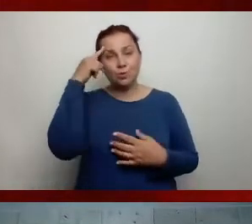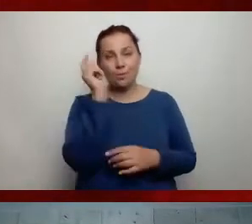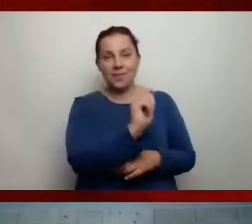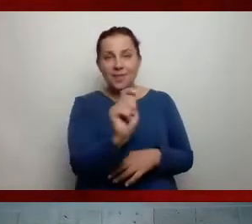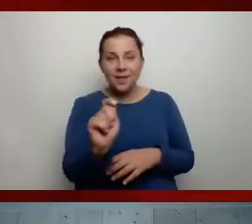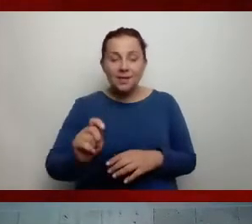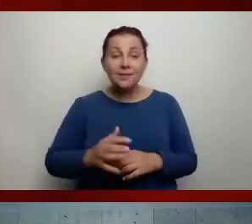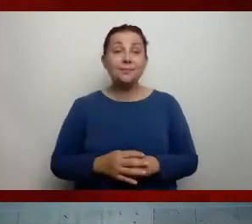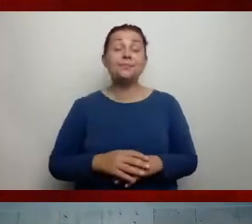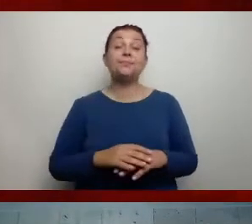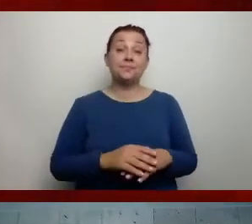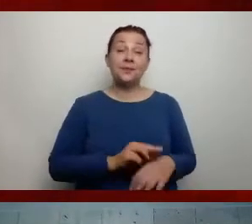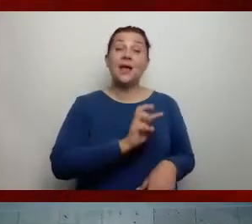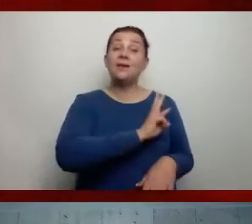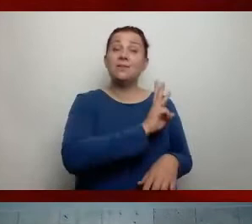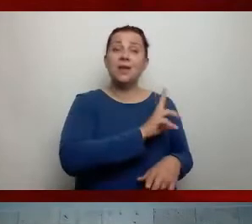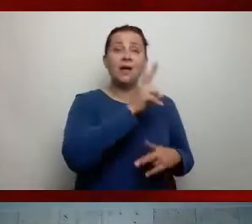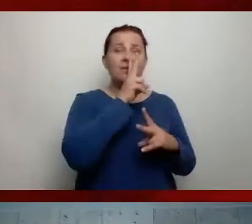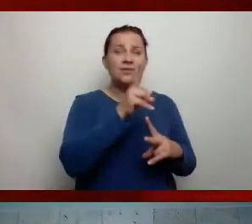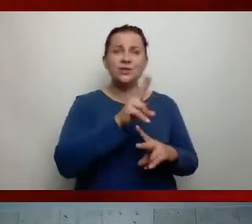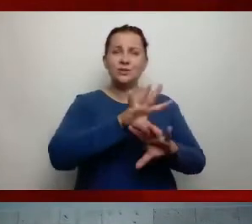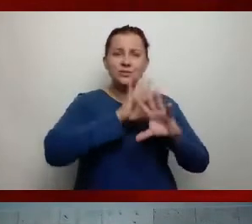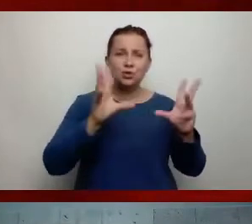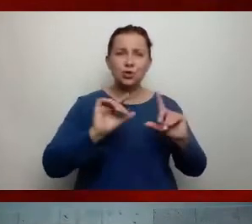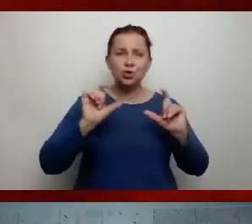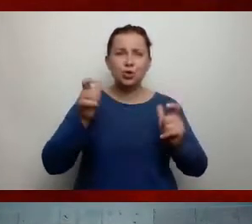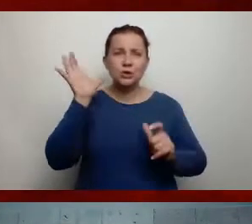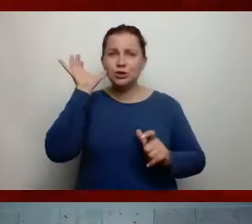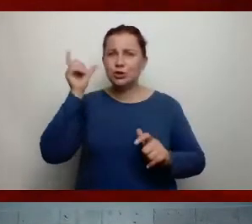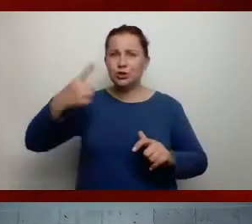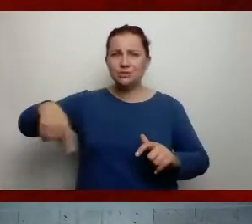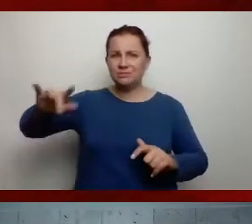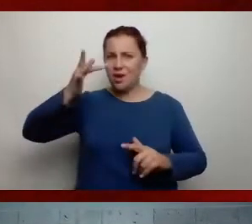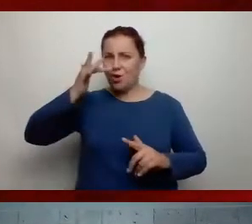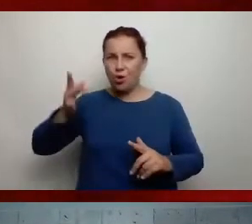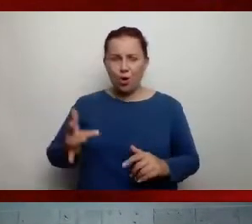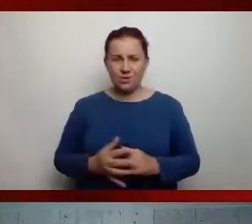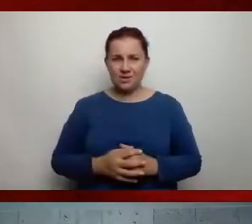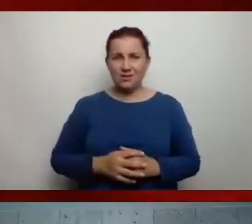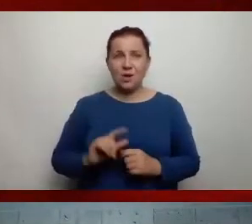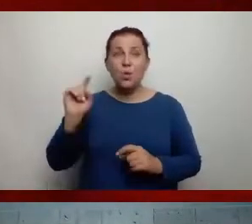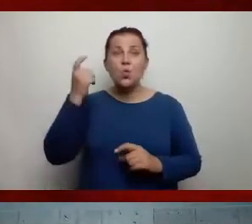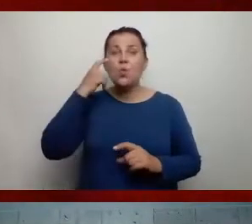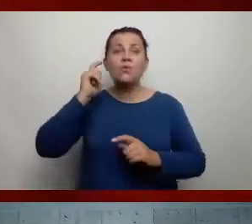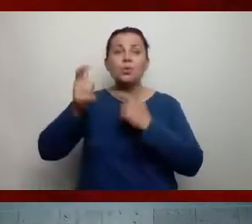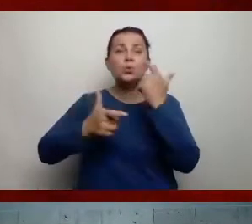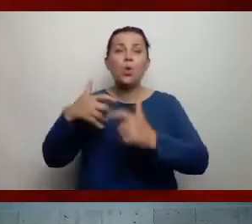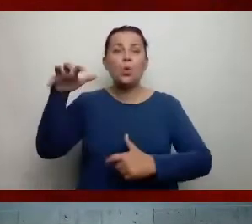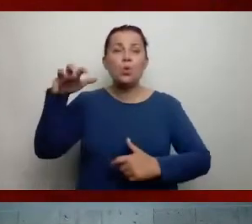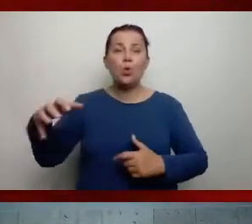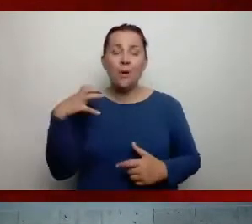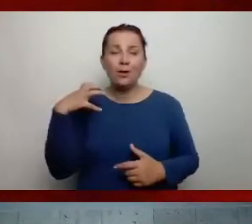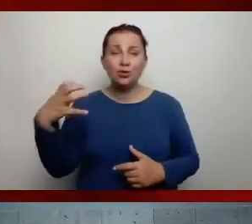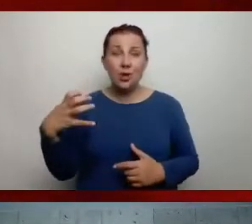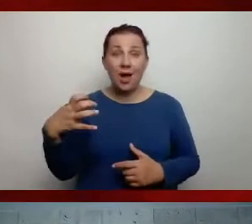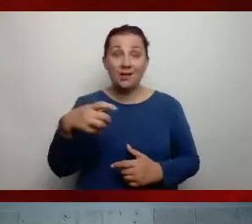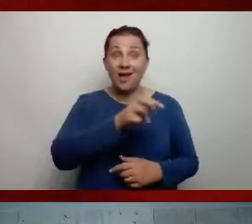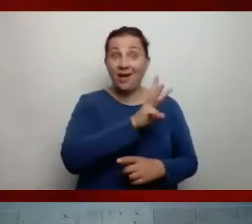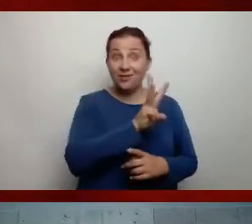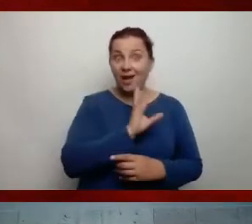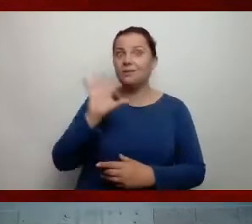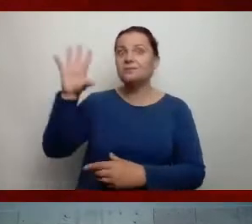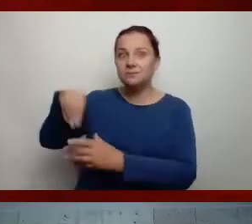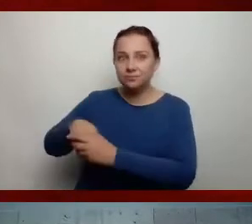I Witkacy widział wszystko, co się tam w Rosji działo, szczególnie na co wyrabiano ze szlachtą, do której on też się zaliczał,